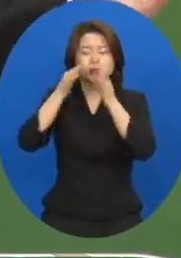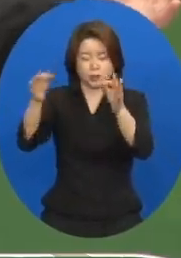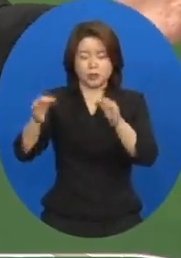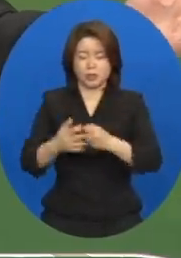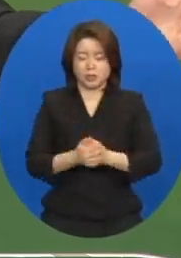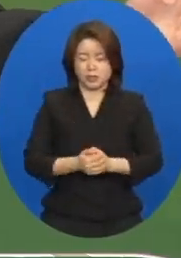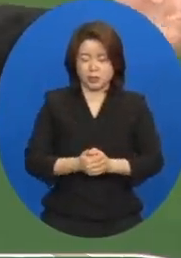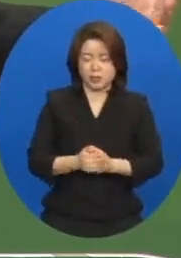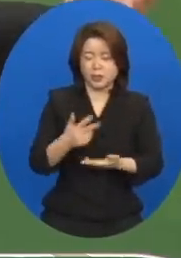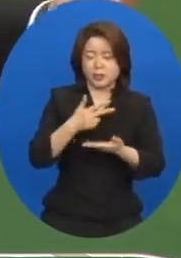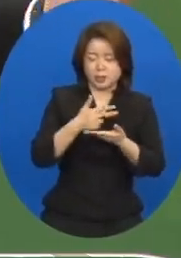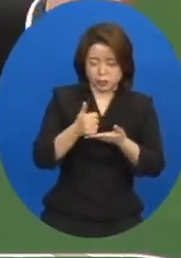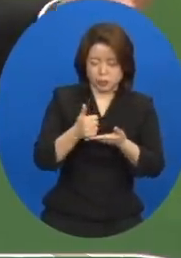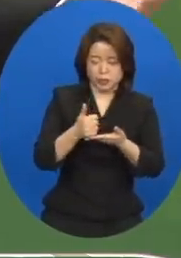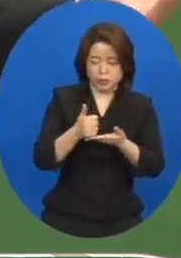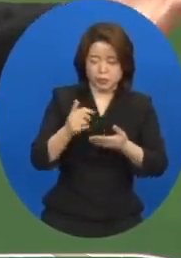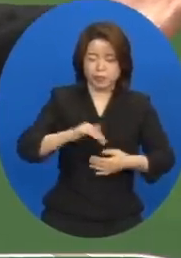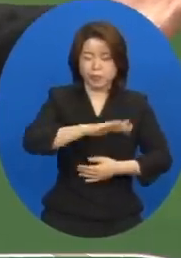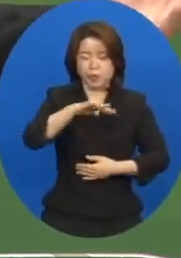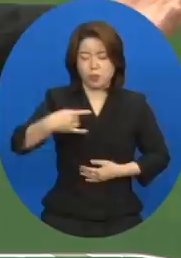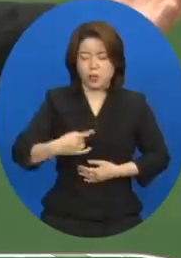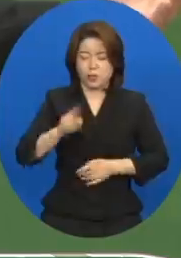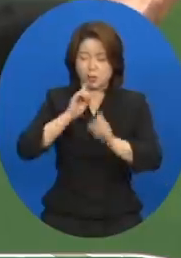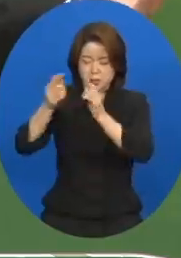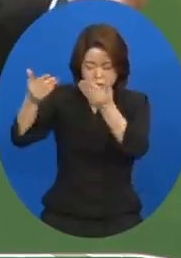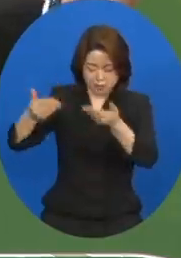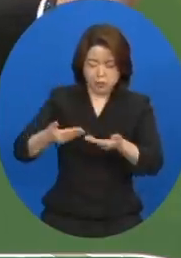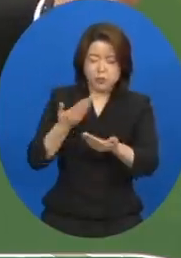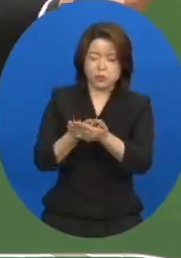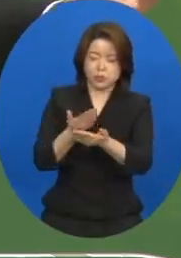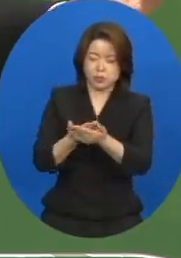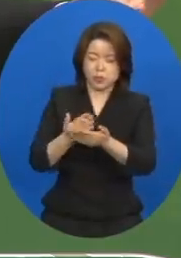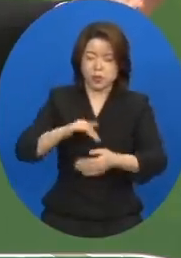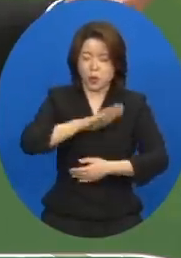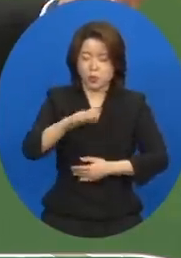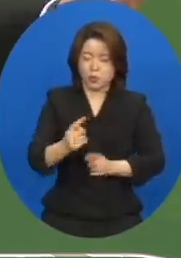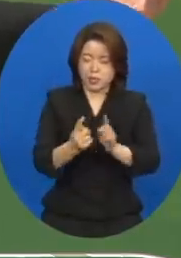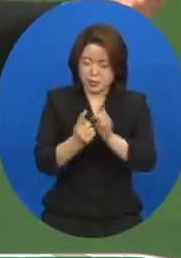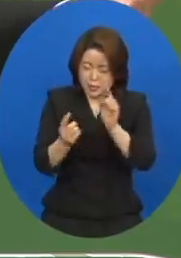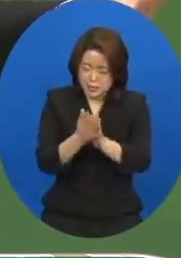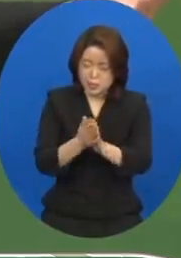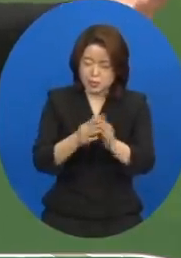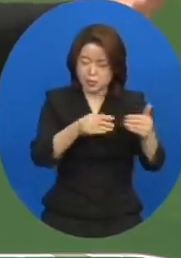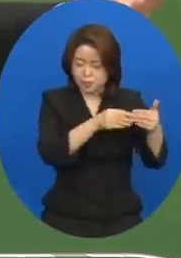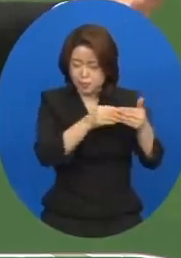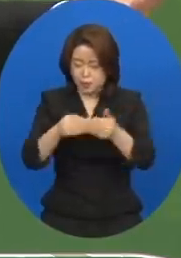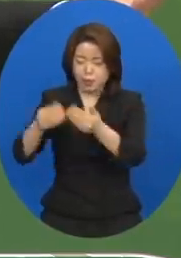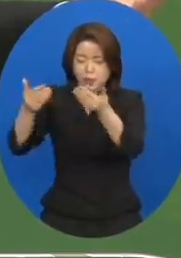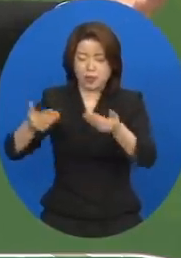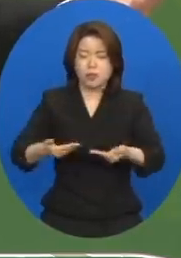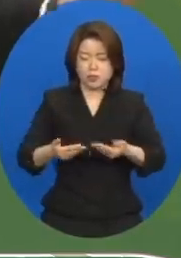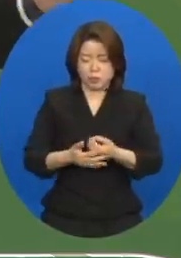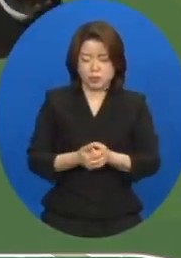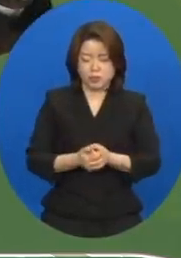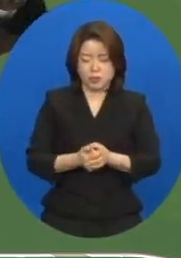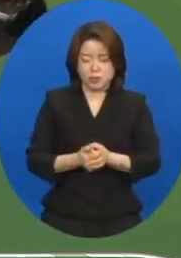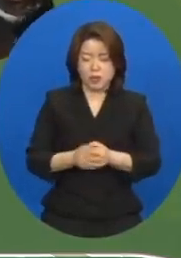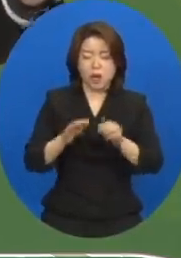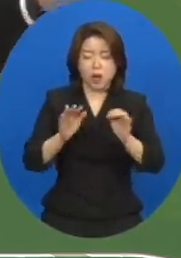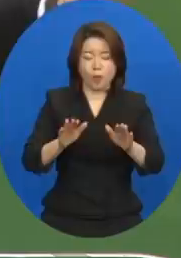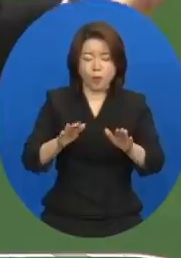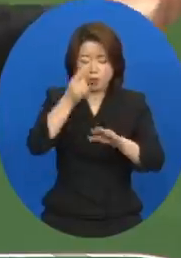주님 우리에게 말씀하소서. 우리를 친히 인도하소서.